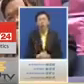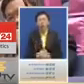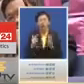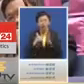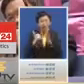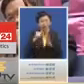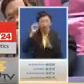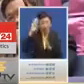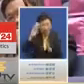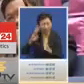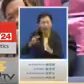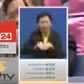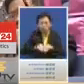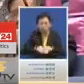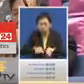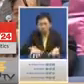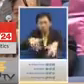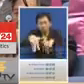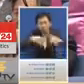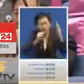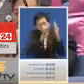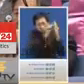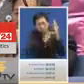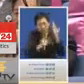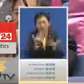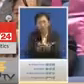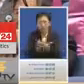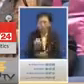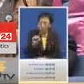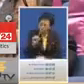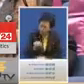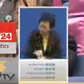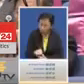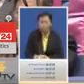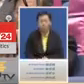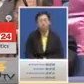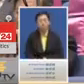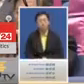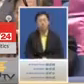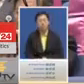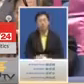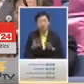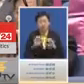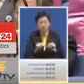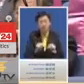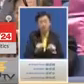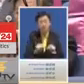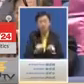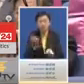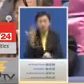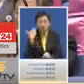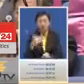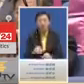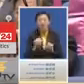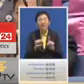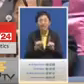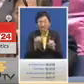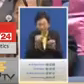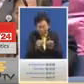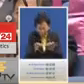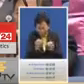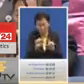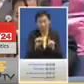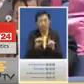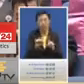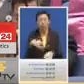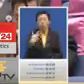าบ้าไปทุกชุมชนราคาถูกจ จับได้ทีเมื่อก่อนแสนเม็ดโอ้ยใหญ่โต